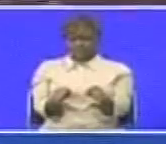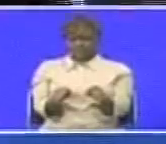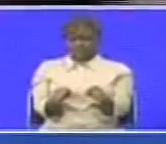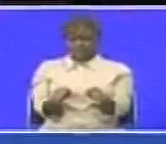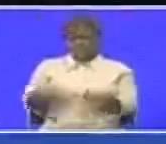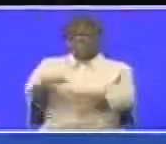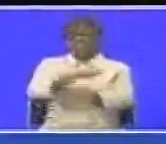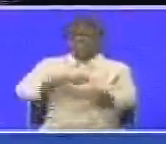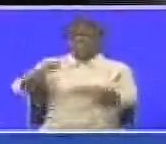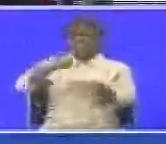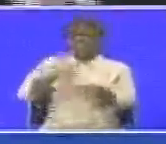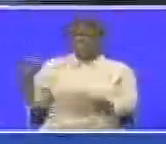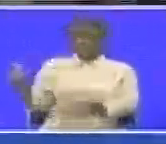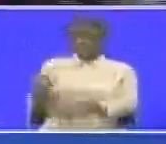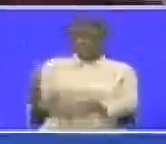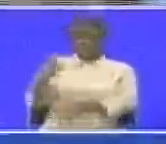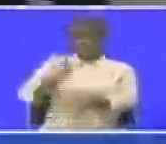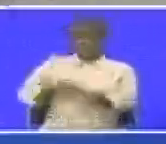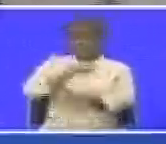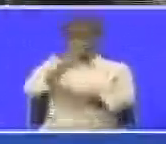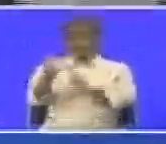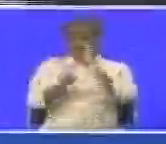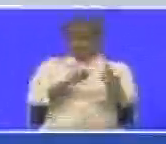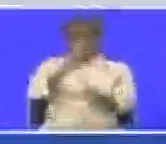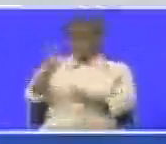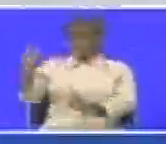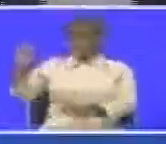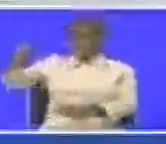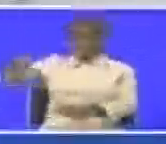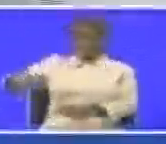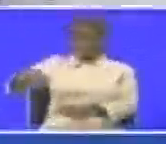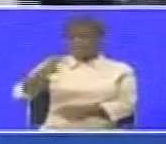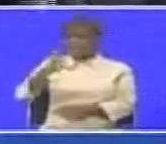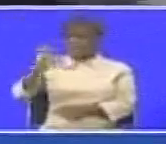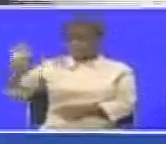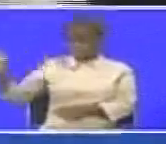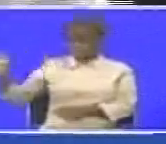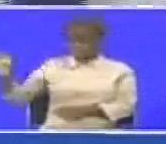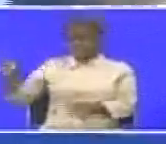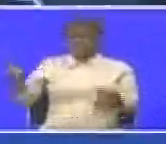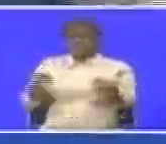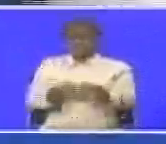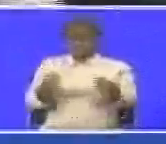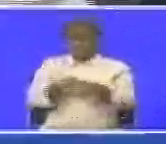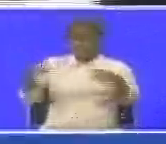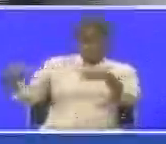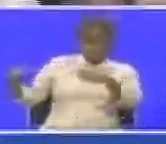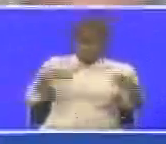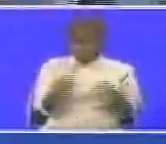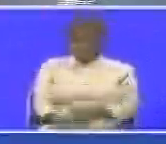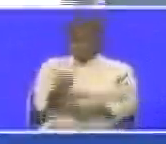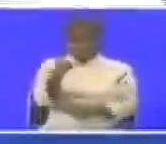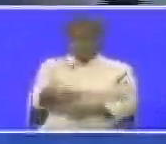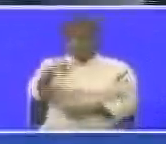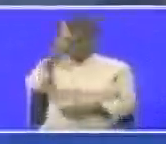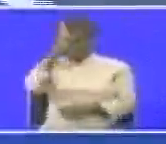katika jumba la Nation alipokuwa akihojiwa mbunge wa Suna Mashariki Junet Mohammed, kizazaa kilizuka pale maafisa